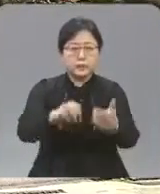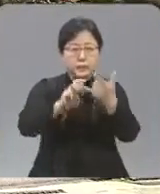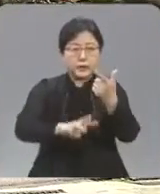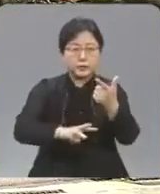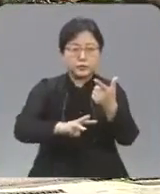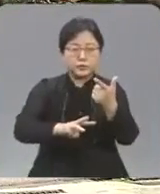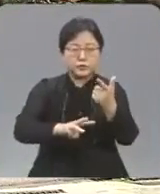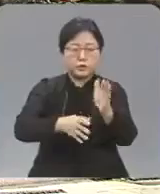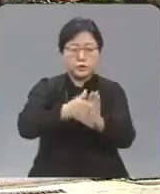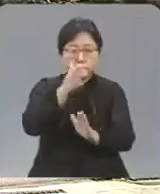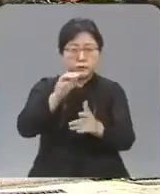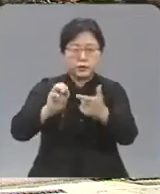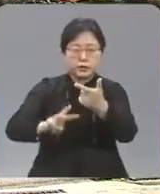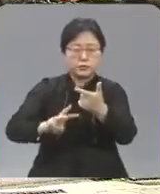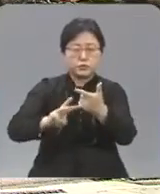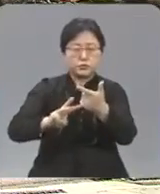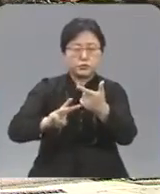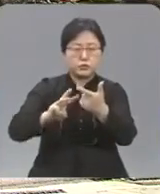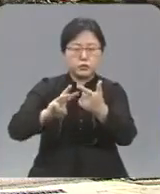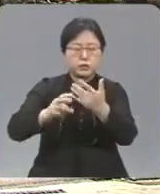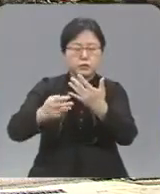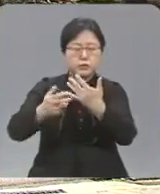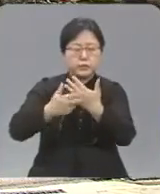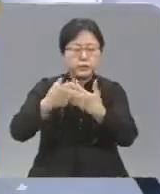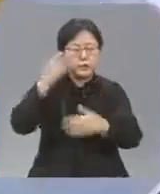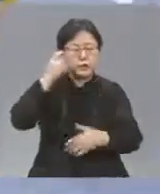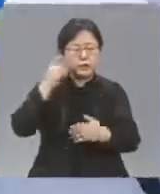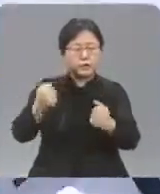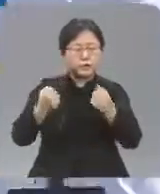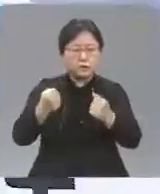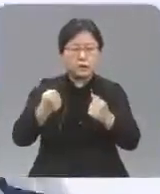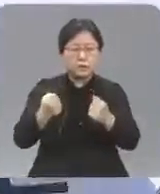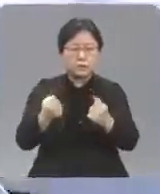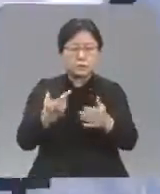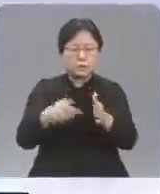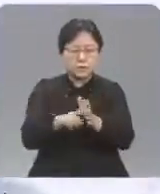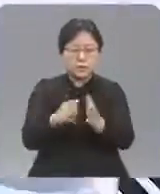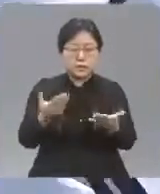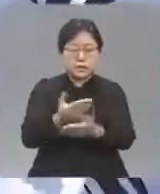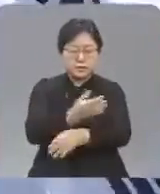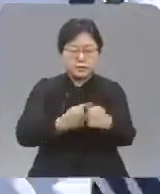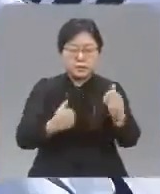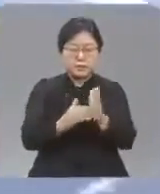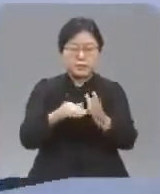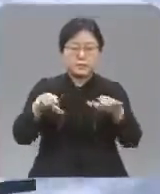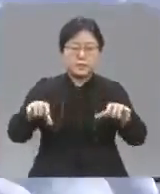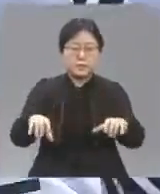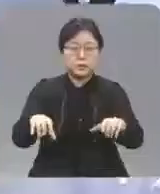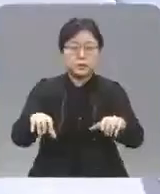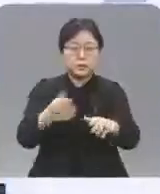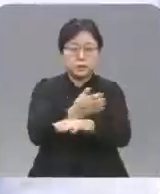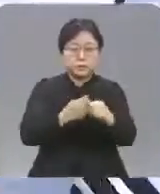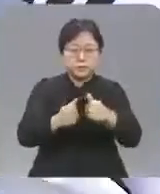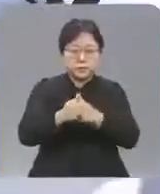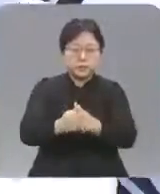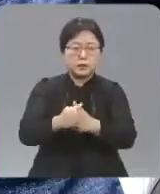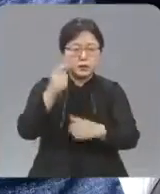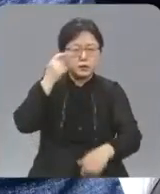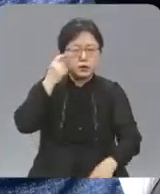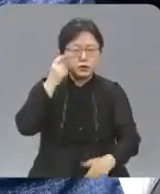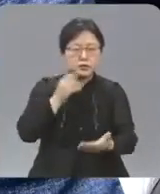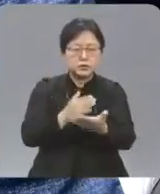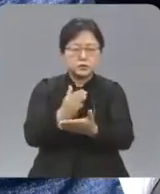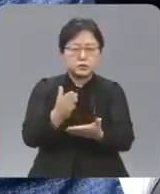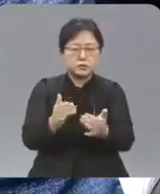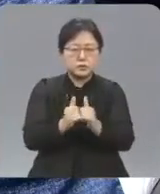나주시와 국립나주병원이 지역민의 정신건강 증진을 위한 업무 협약을 체결했습니다. 양 기관은 협약에 따라 정신과